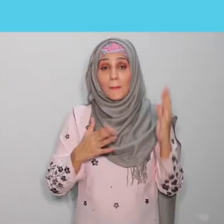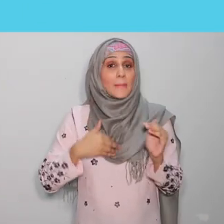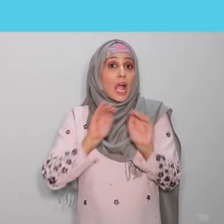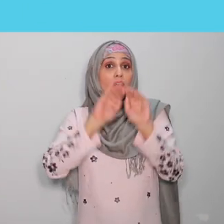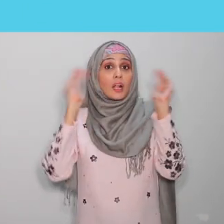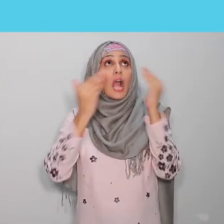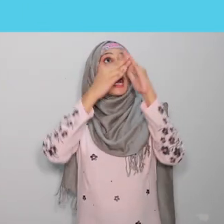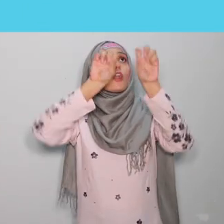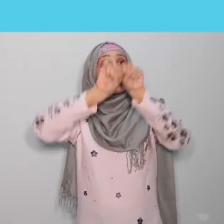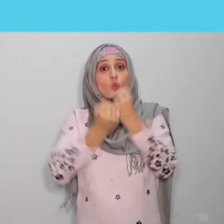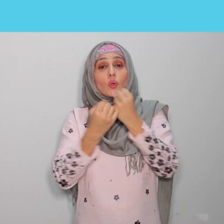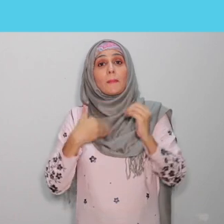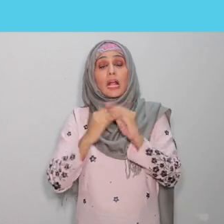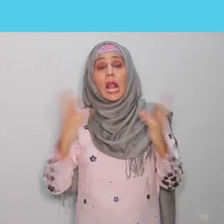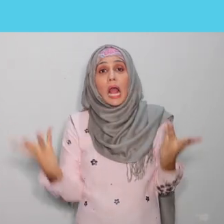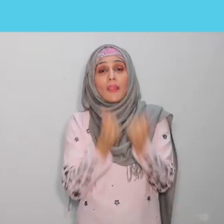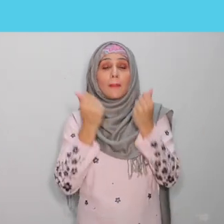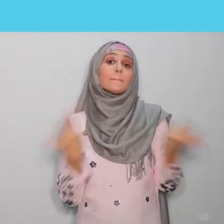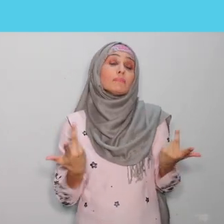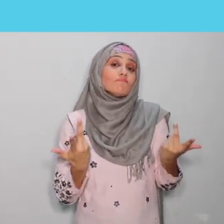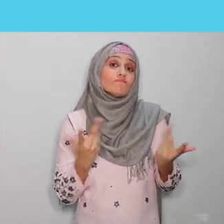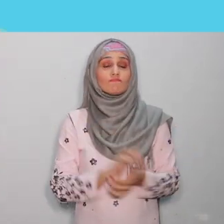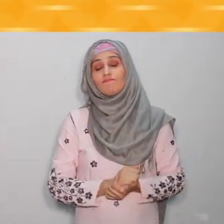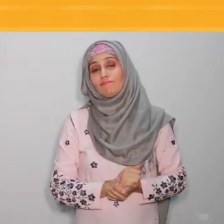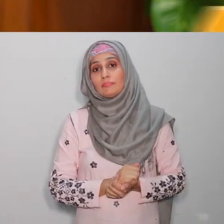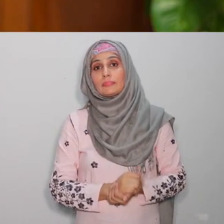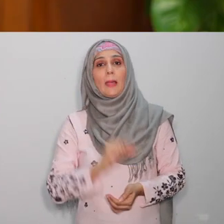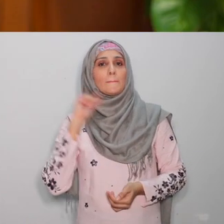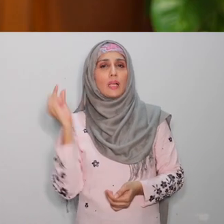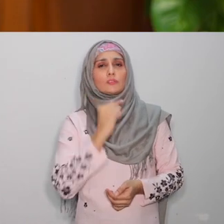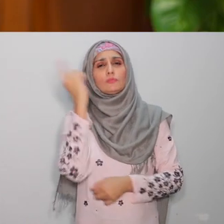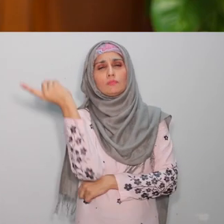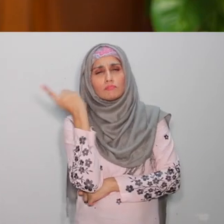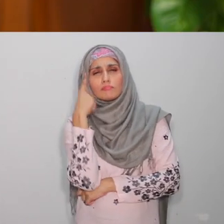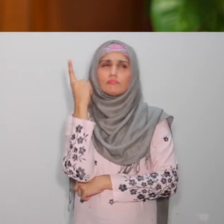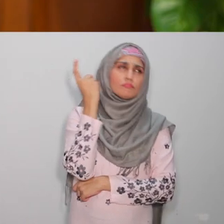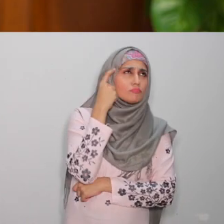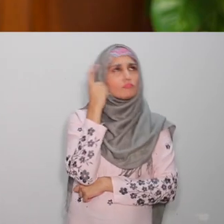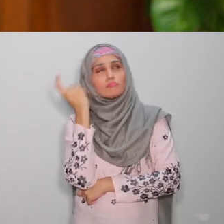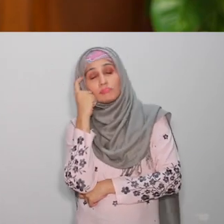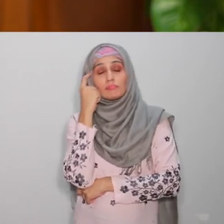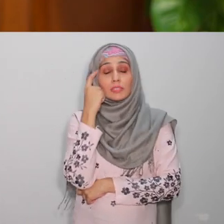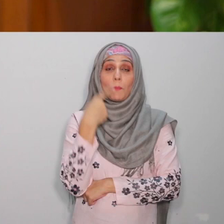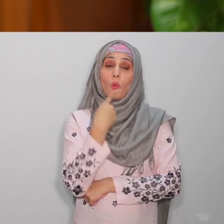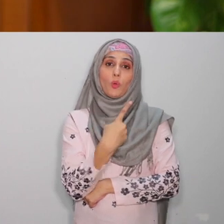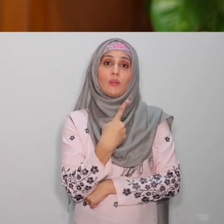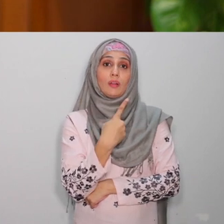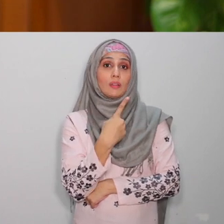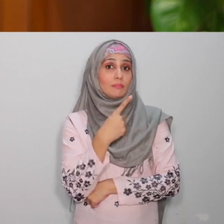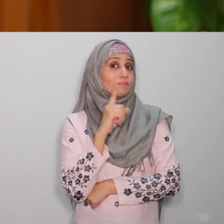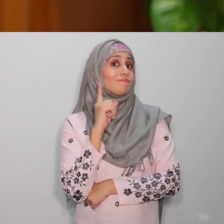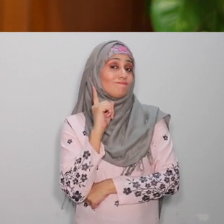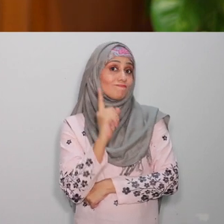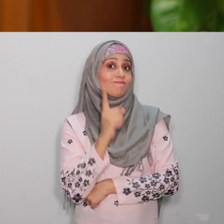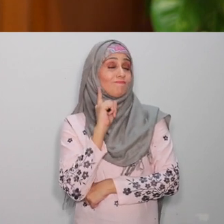मेरा सारा खानदान तबाह हो जाएगा। फिर आपा भी ने कुछ सोचा और बोली,